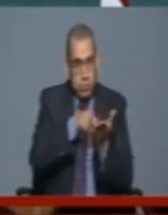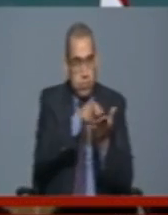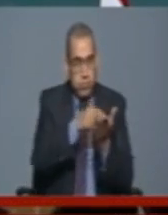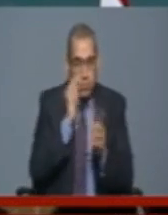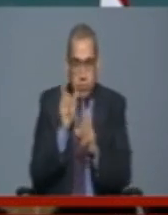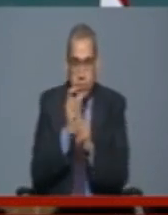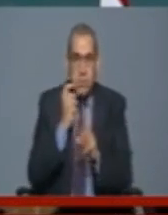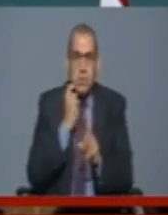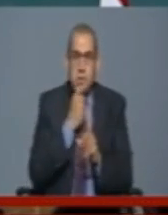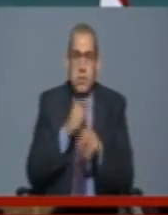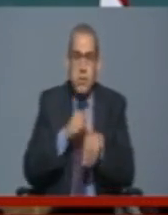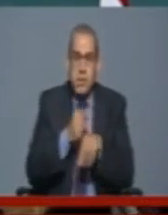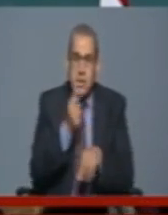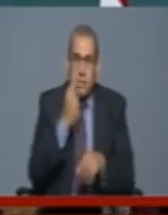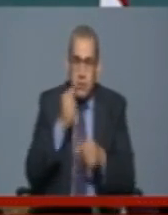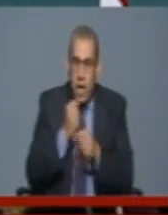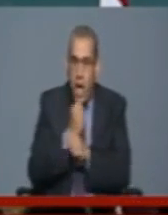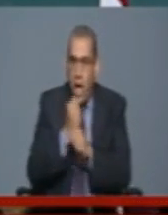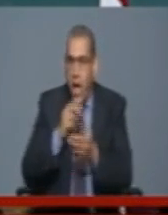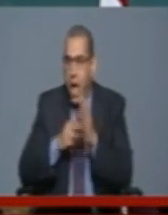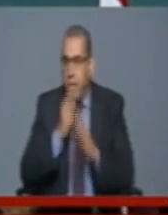الدقيقة لمجريات الأمور